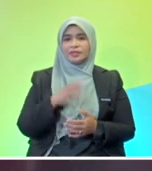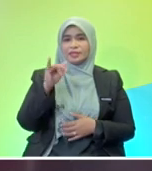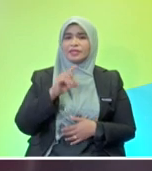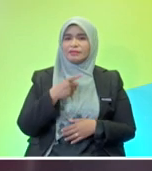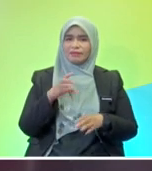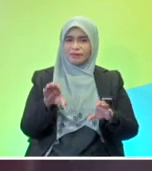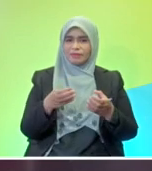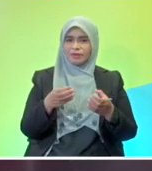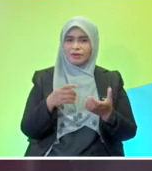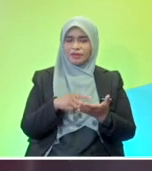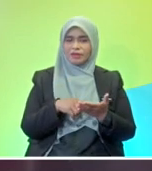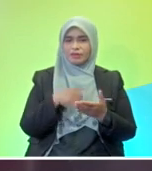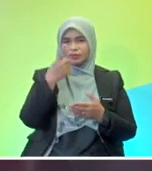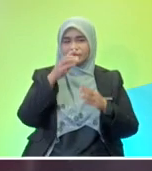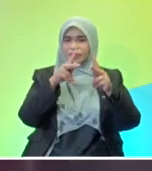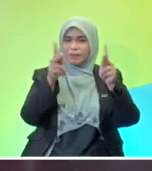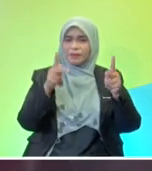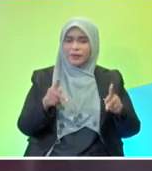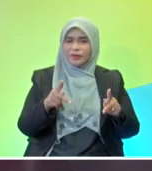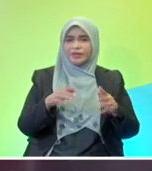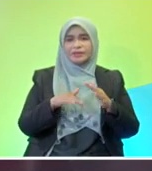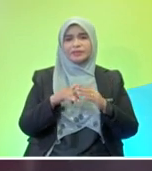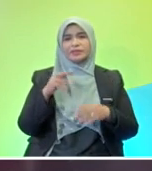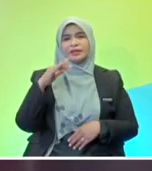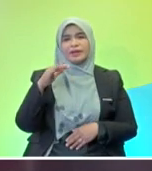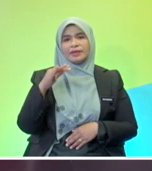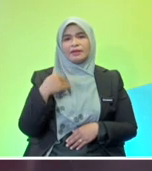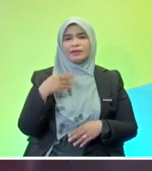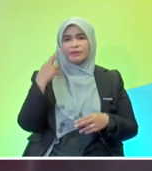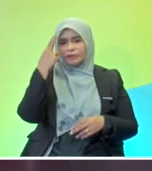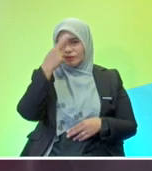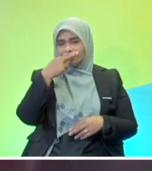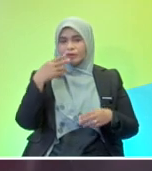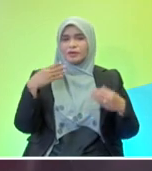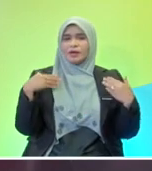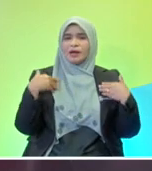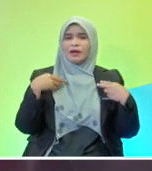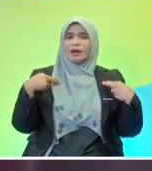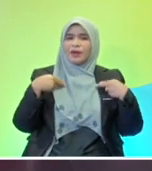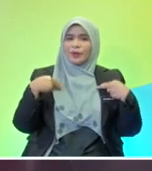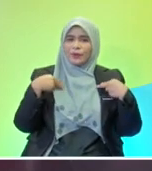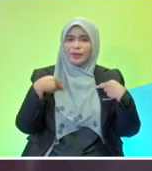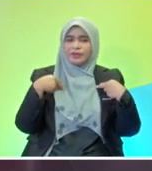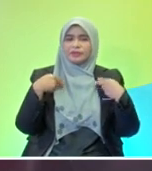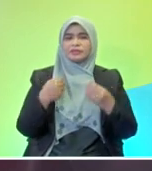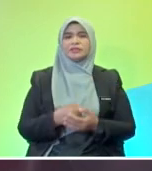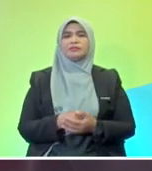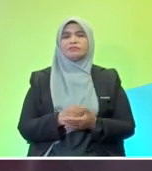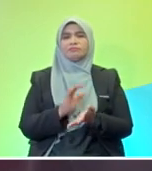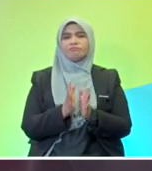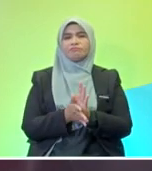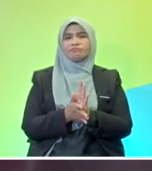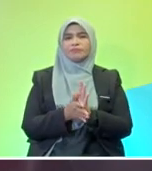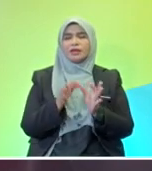kan untuk boneka jari, dia rupa haiwan kan cikgu? Ya. Kalau kita buat macam rupa